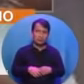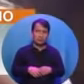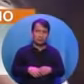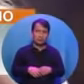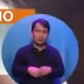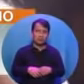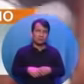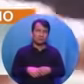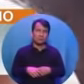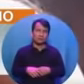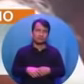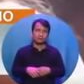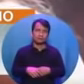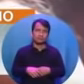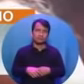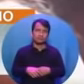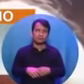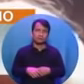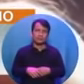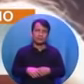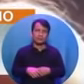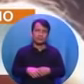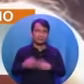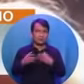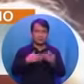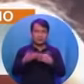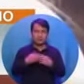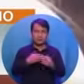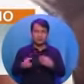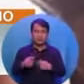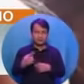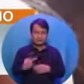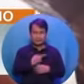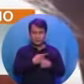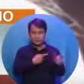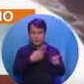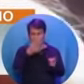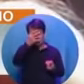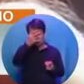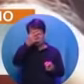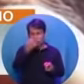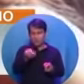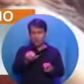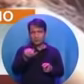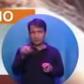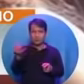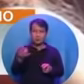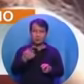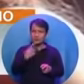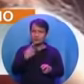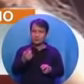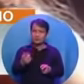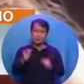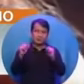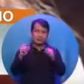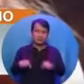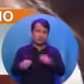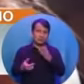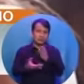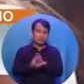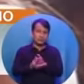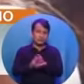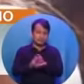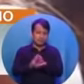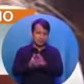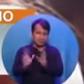Ano po ay, sana wag mo na lang po niyang sakaran si papa kasi ilang sabi ko naman po sa kanya na mag-usap na maayos,